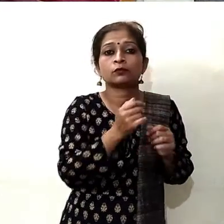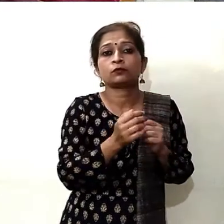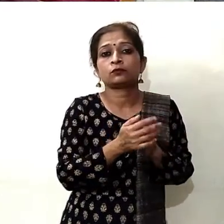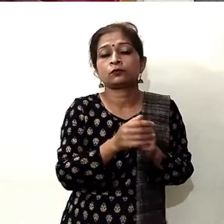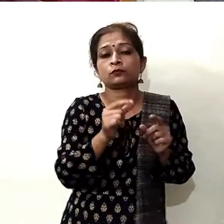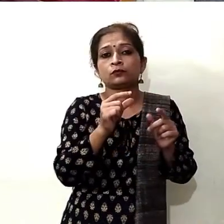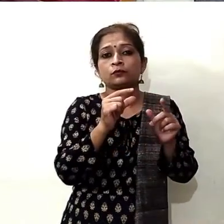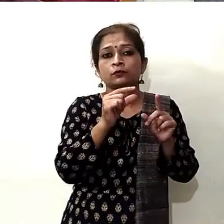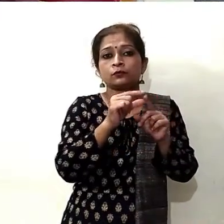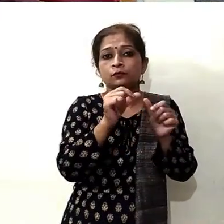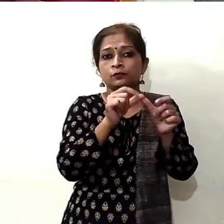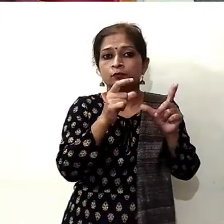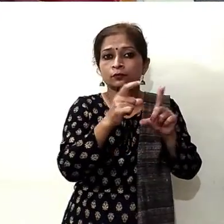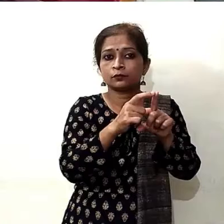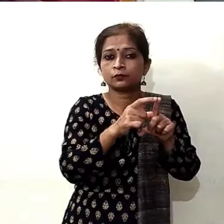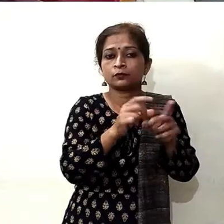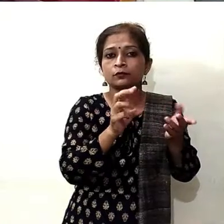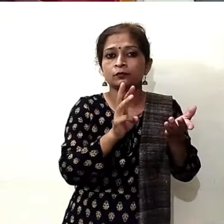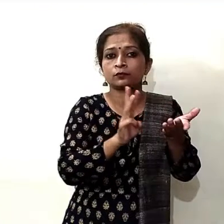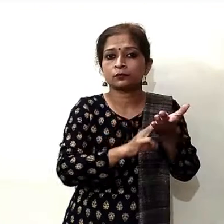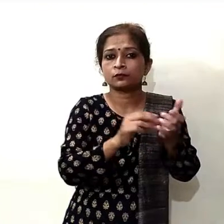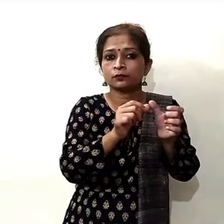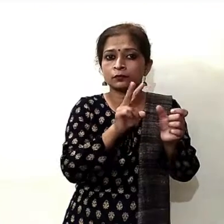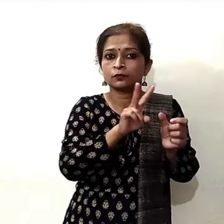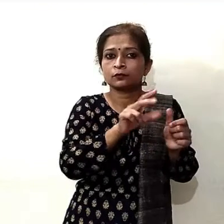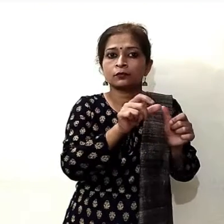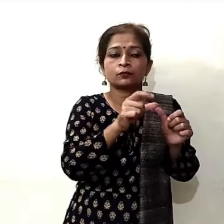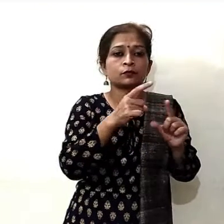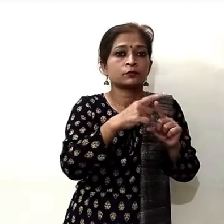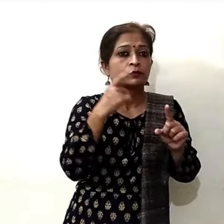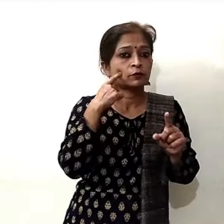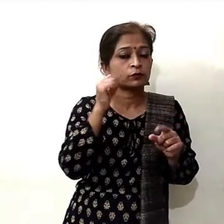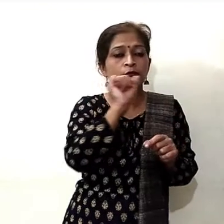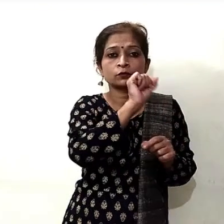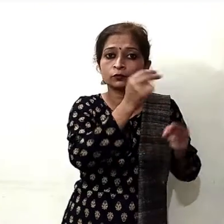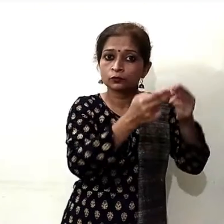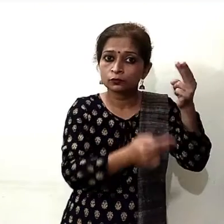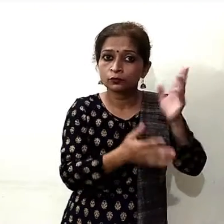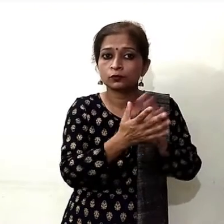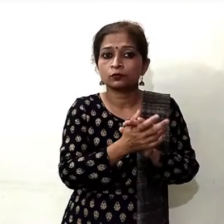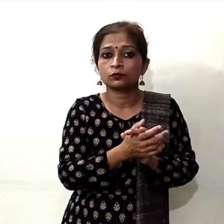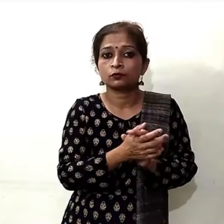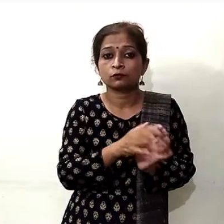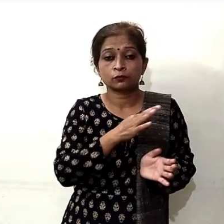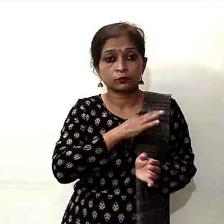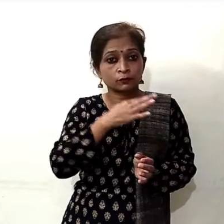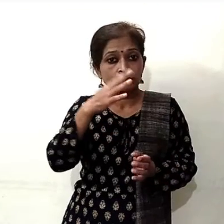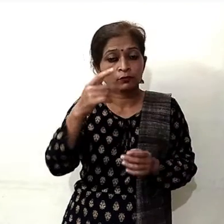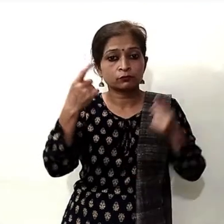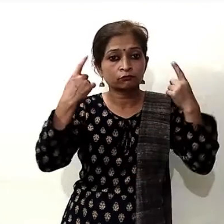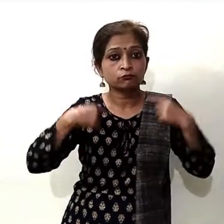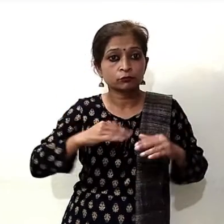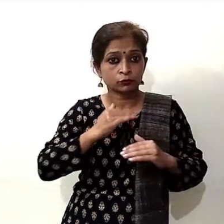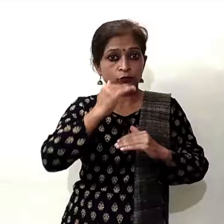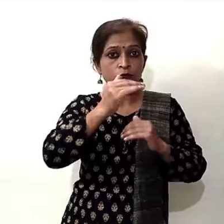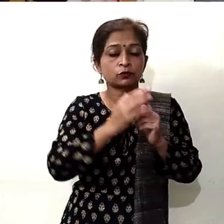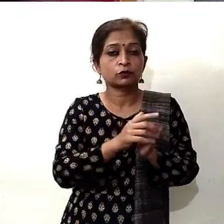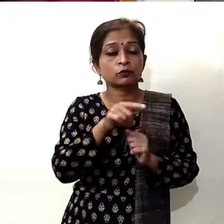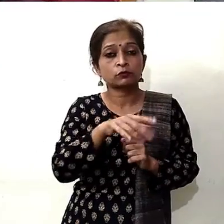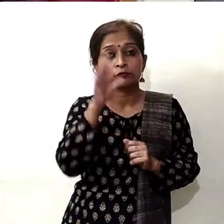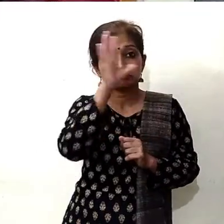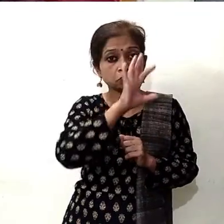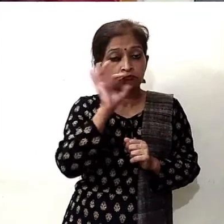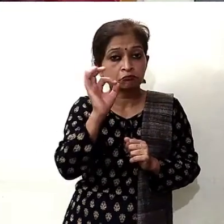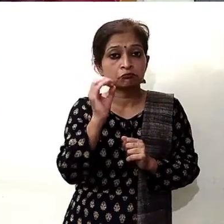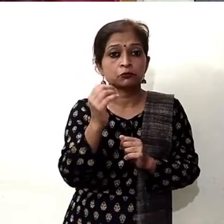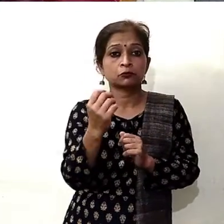दिव्यता को अपने अंगों के ऊपर रखा। उस समय की सबसे प्रभावशाली, सबसे खूबसूरत महिला थी, श्रीलंका के